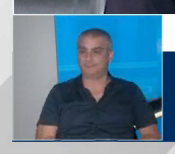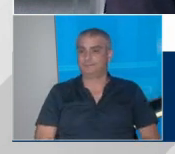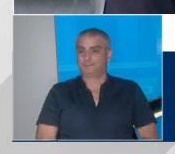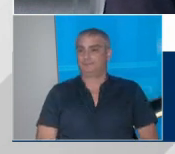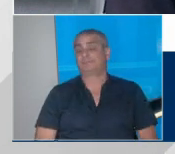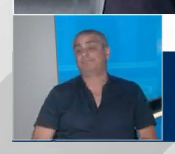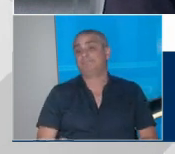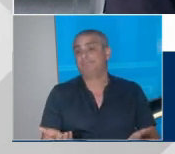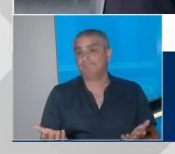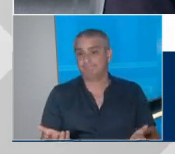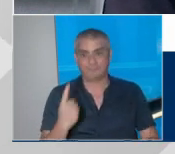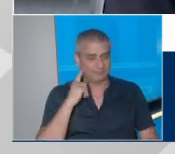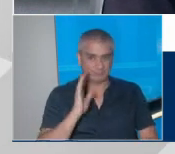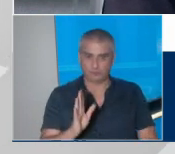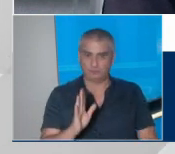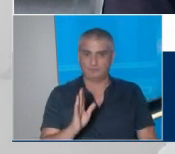כן, תקשיב,